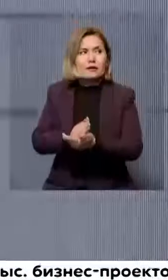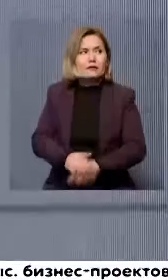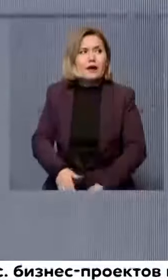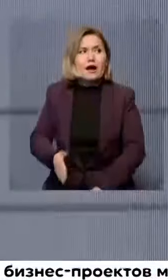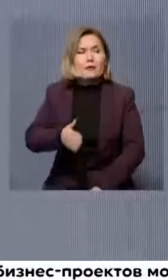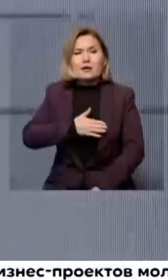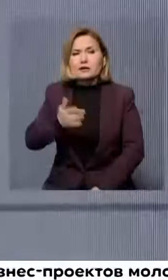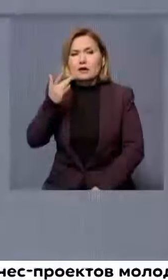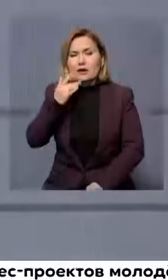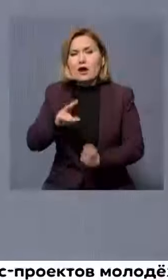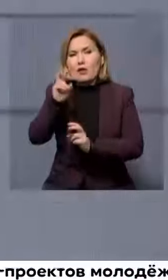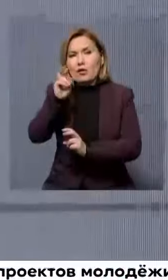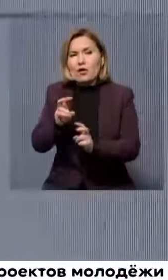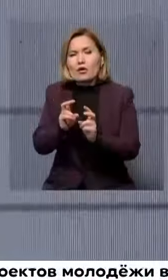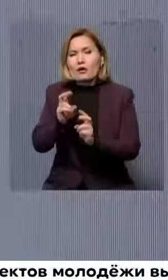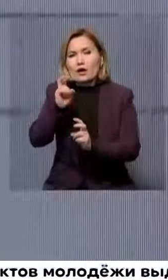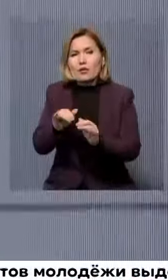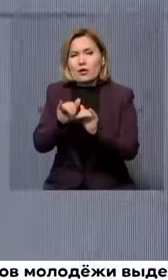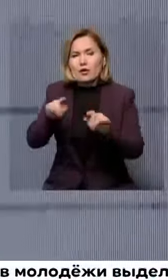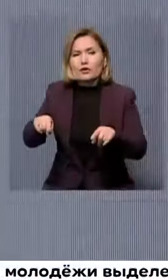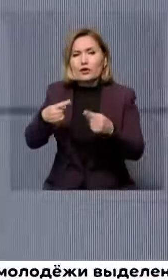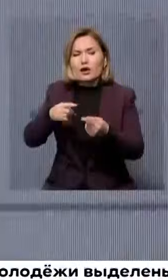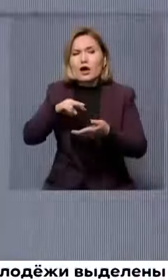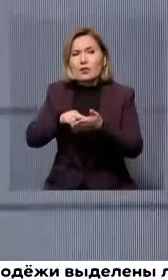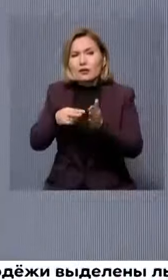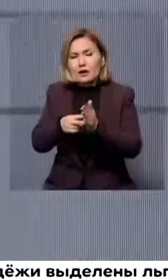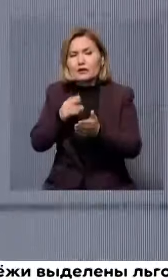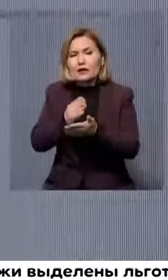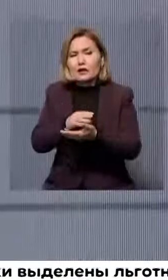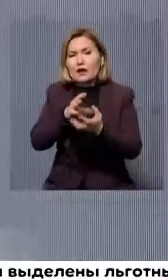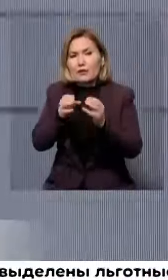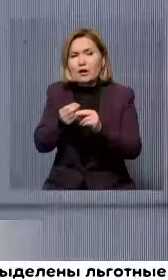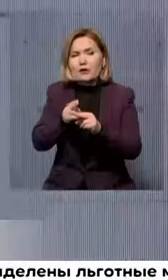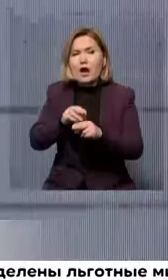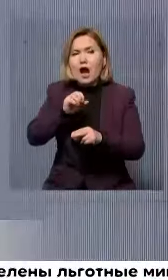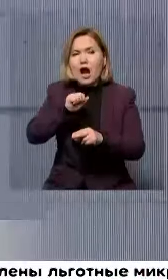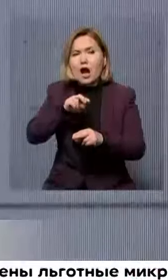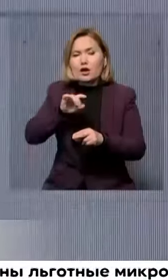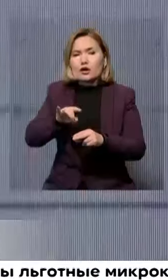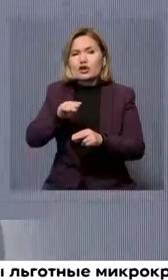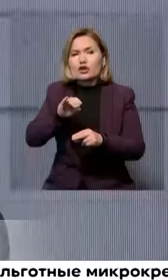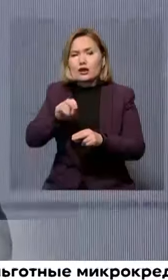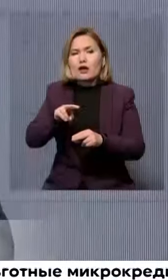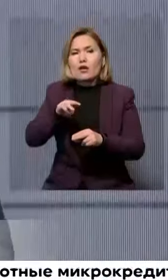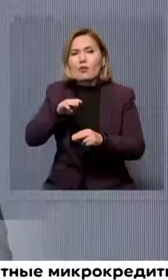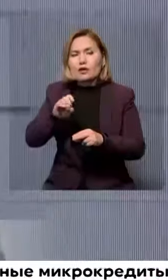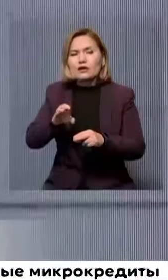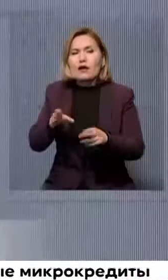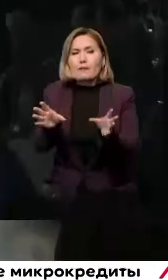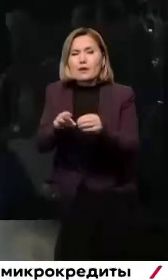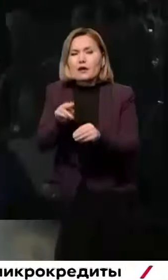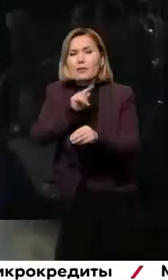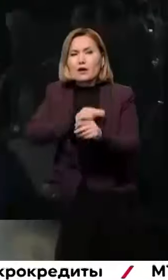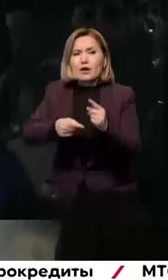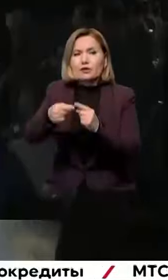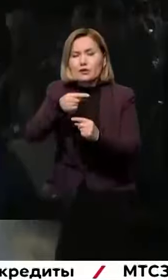Біз қашанда өндірісті өркендету, кеңейту жолдарын іздейміз. Уз авто, Алюр және General Motors-тың бірлескен инвестициясы